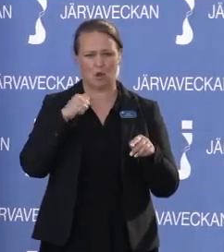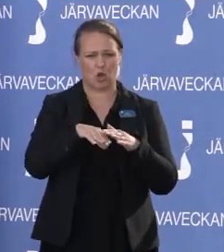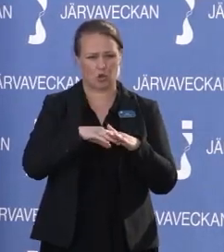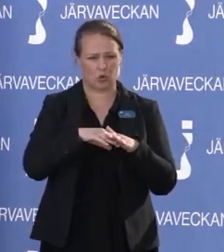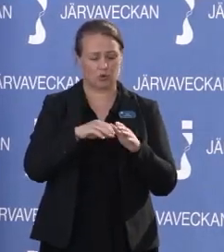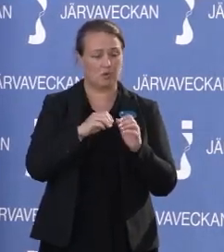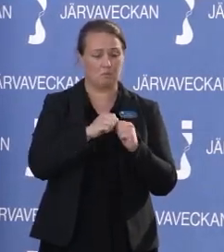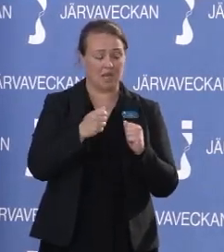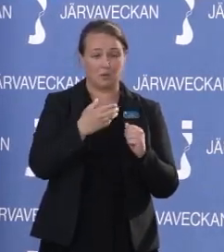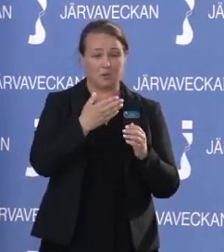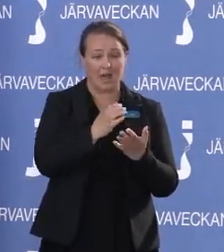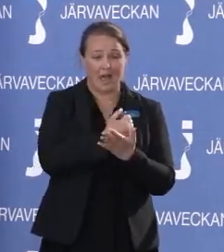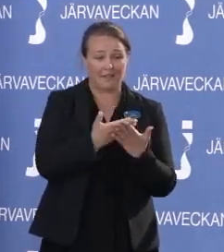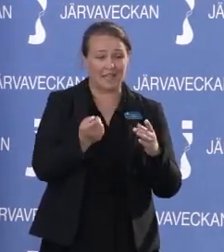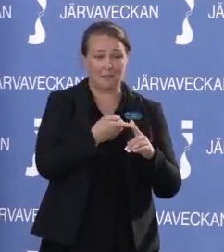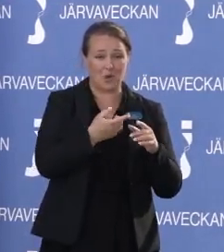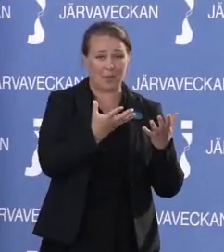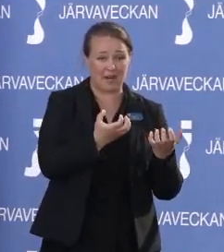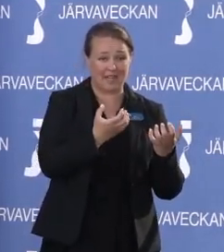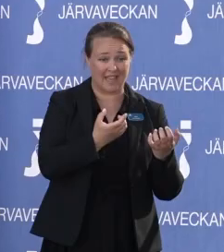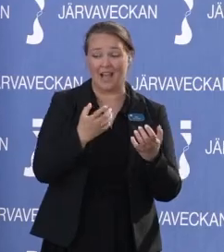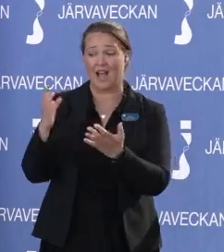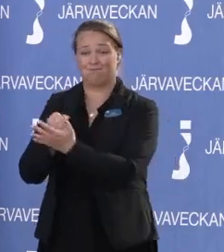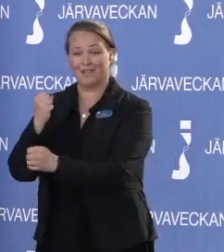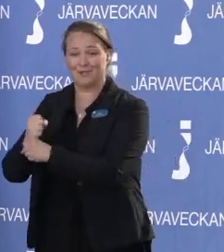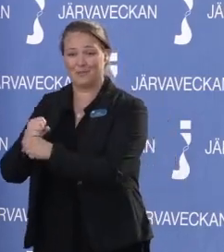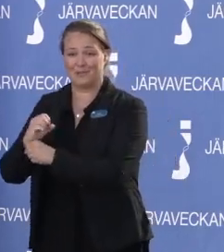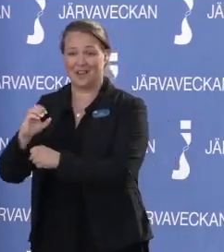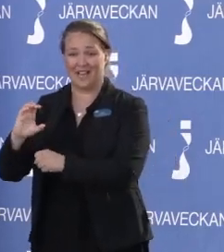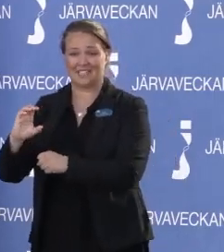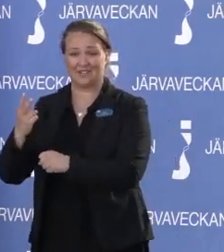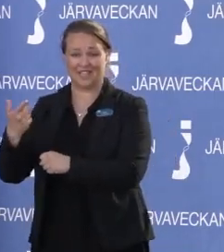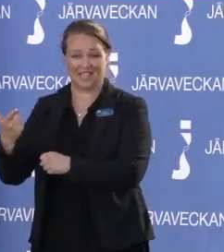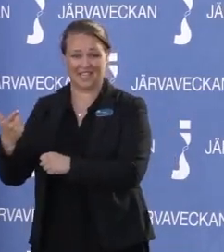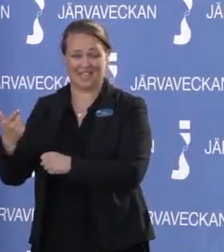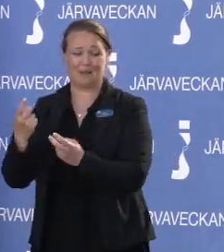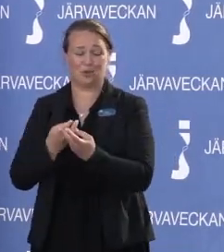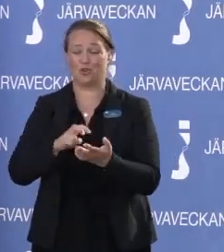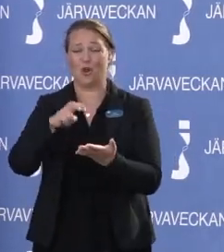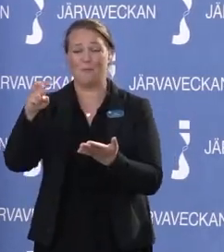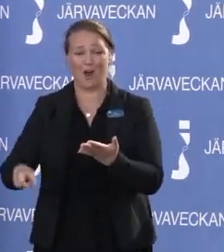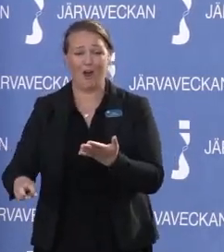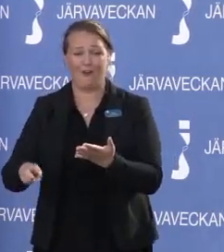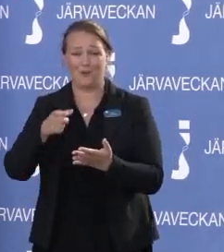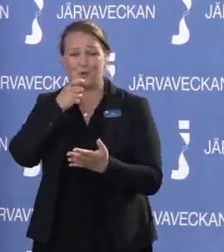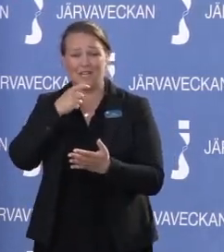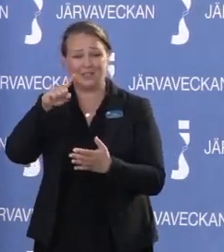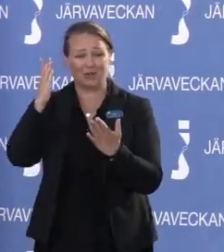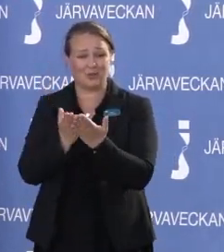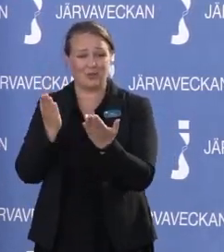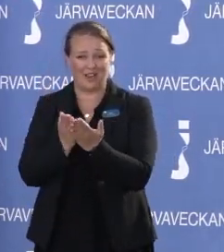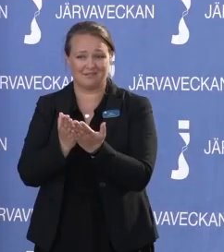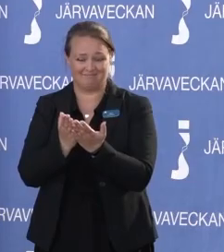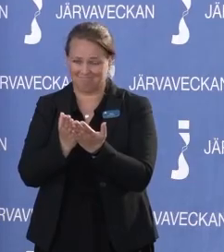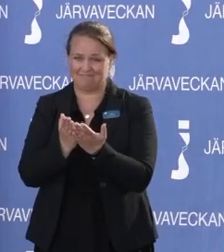på SVT och hoppat av sin utbildning på journalisthögskolan. Mm. Så att det finns stort sug, det